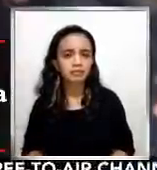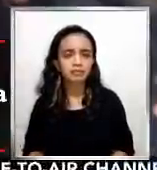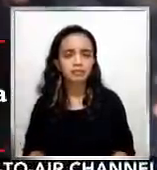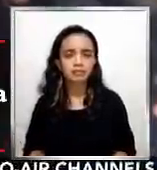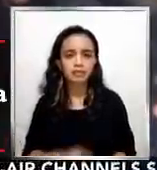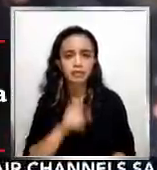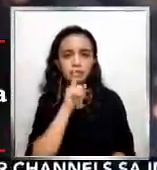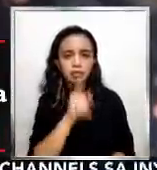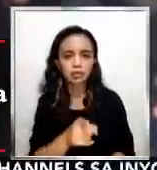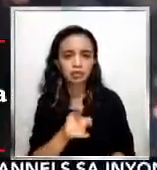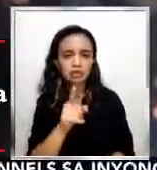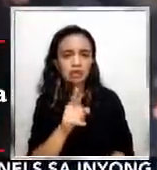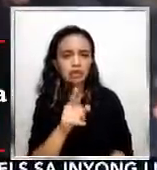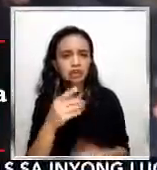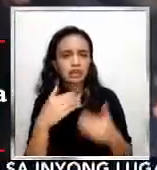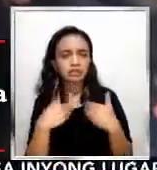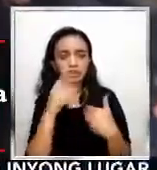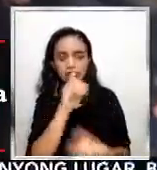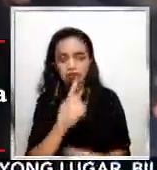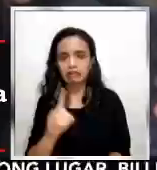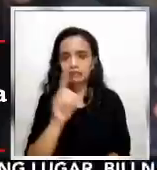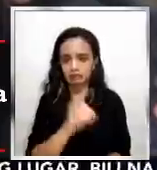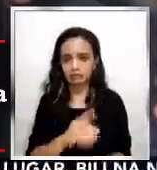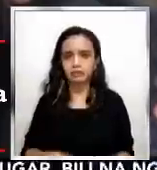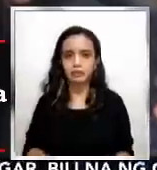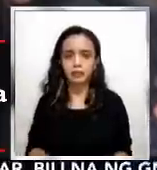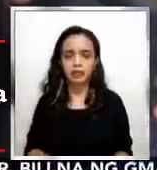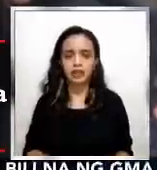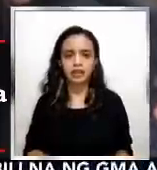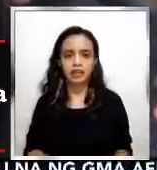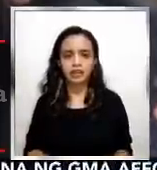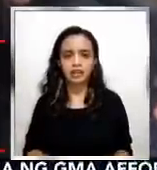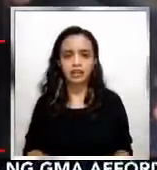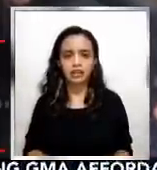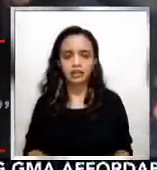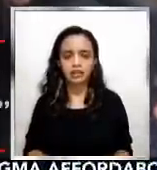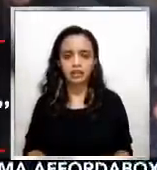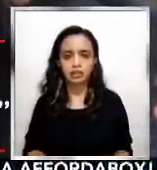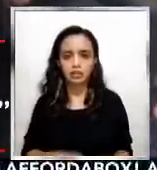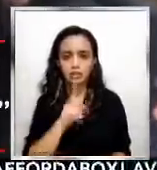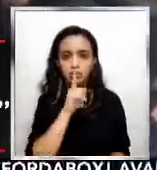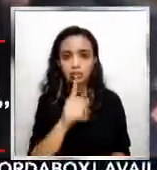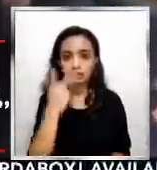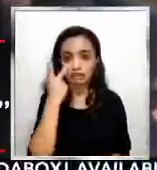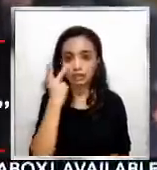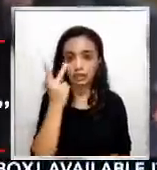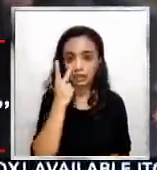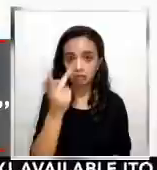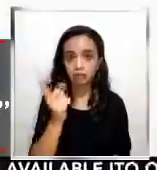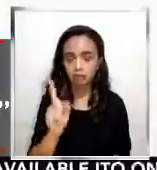na kami ang niyang pangarap, sir, rin. Tapos ngayon, nakita namin na nang